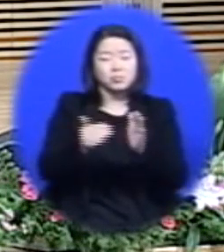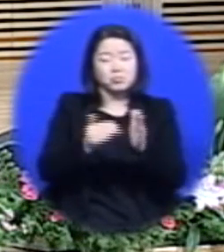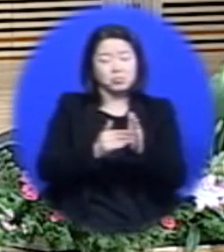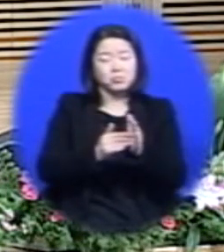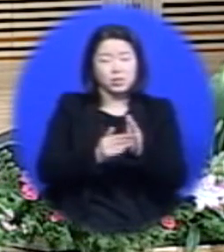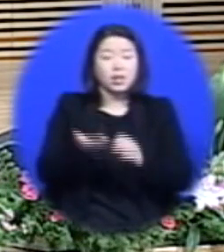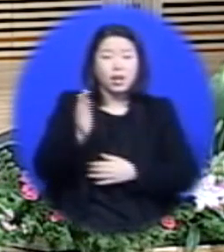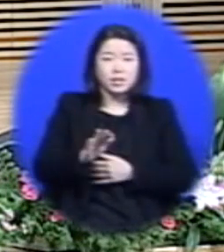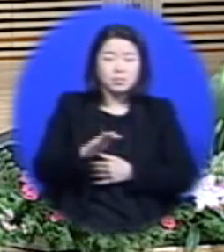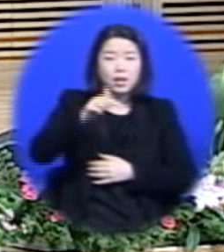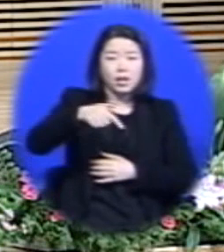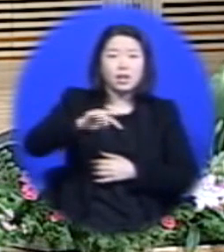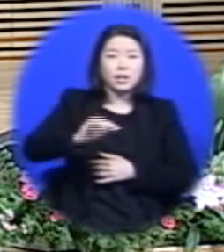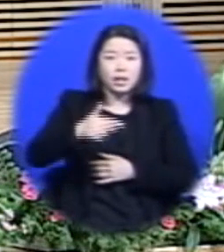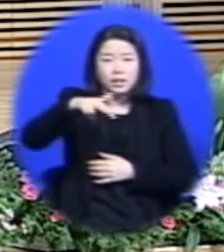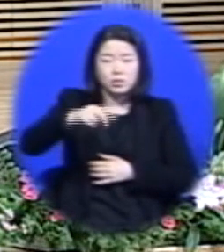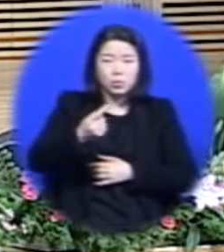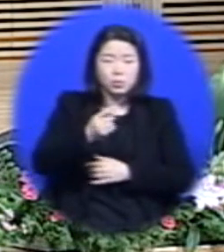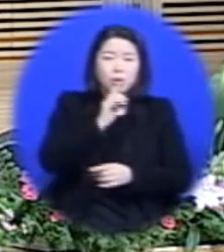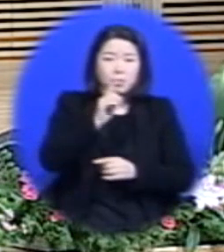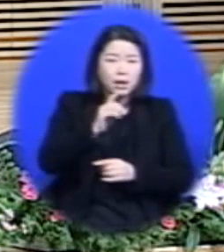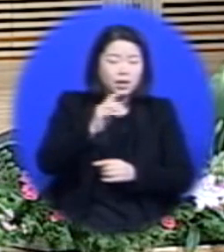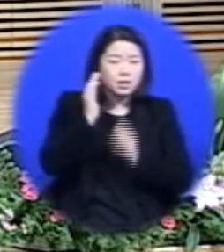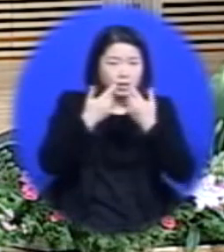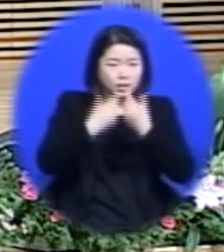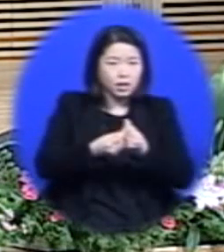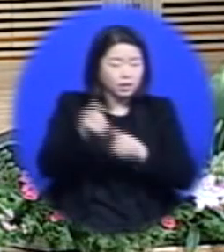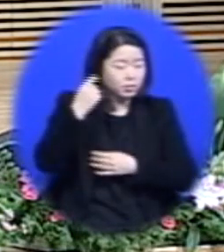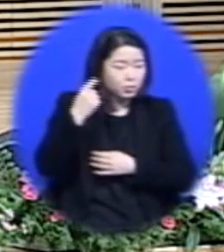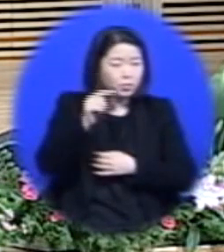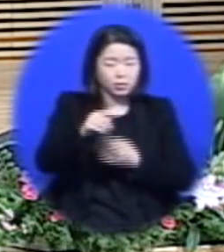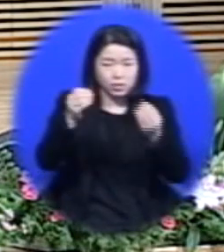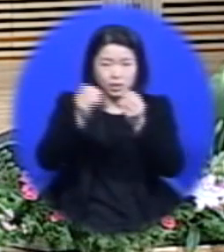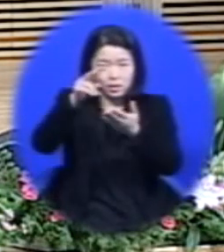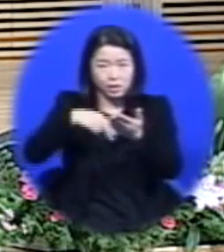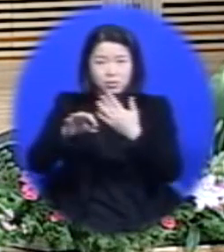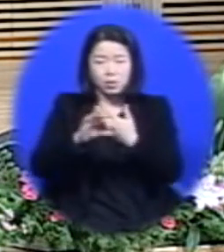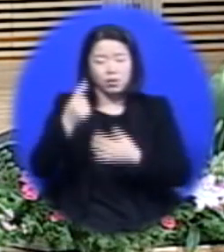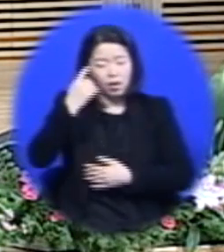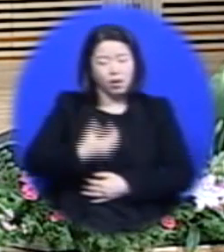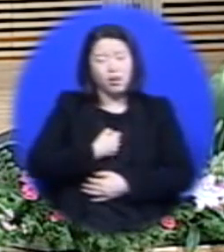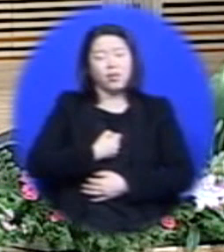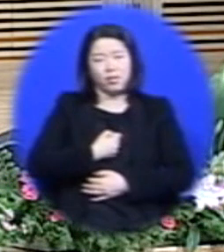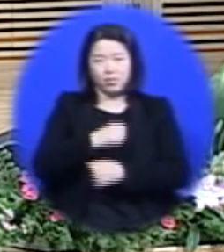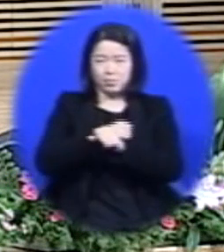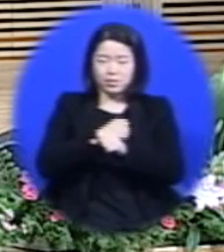미즈노 겐조 에 이야기를 읽고 이 시를 읽으면 요 이건 충격 이에요